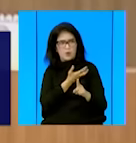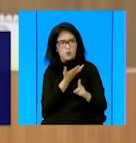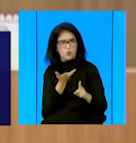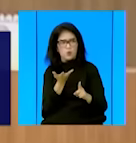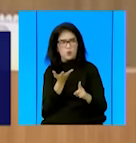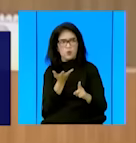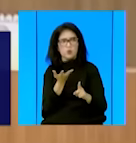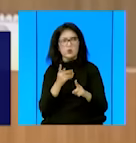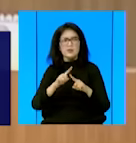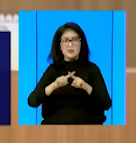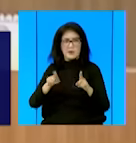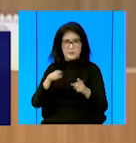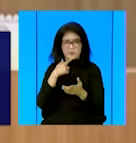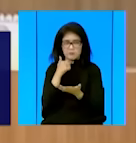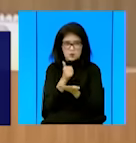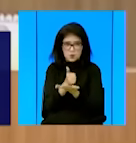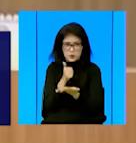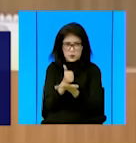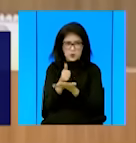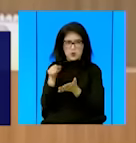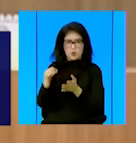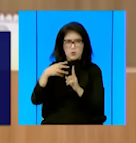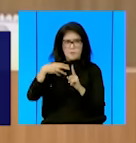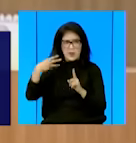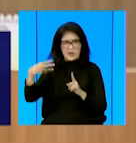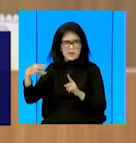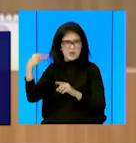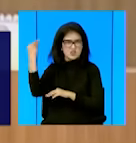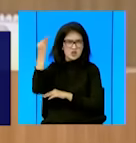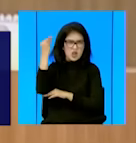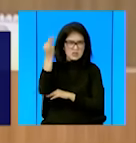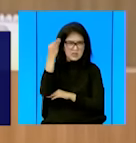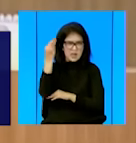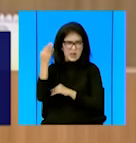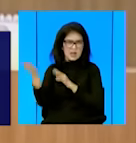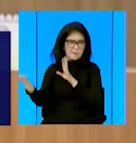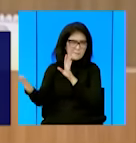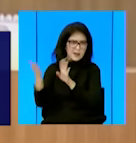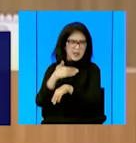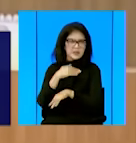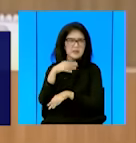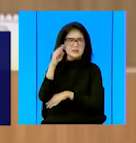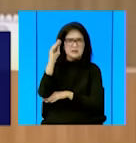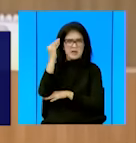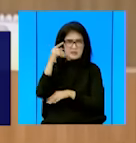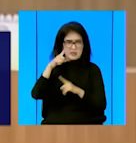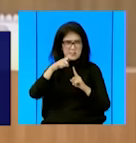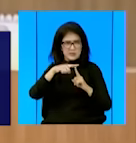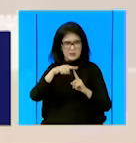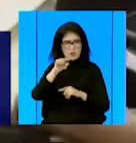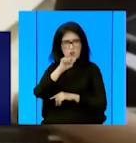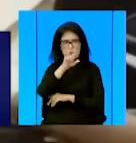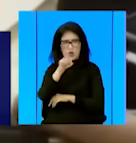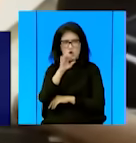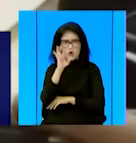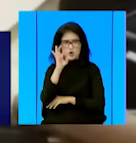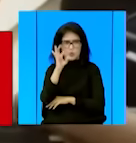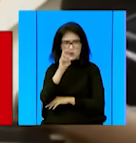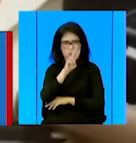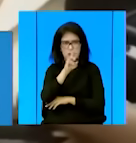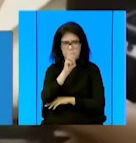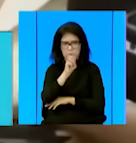kali jalan bersama di Amsterdam sampai dengan kepulangan teradu ke Jakarta pada tanggal 7 Oktober 2023.